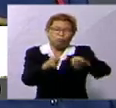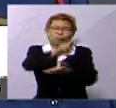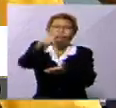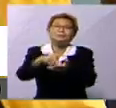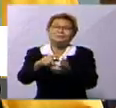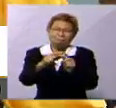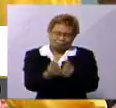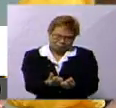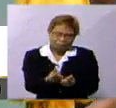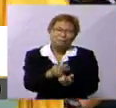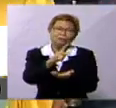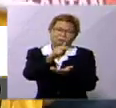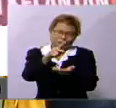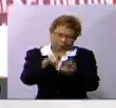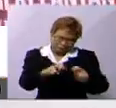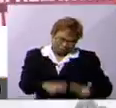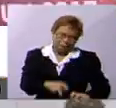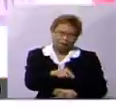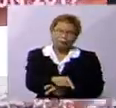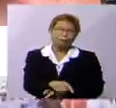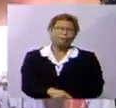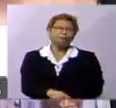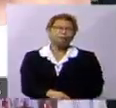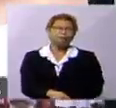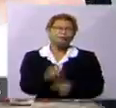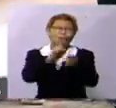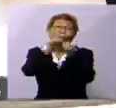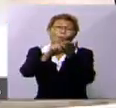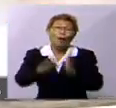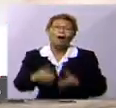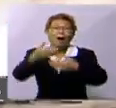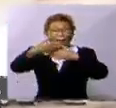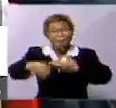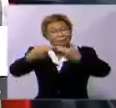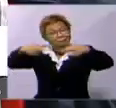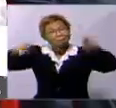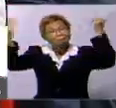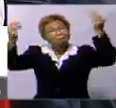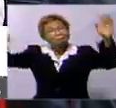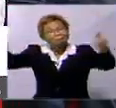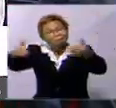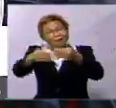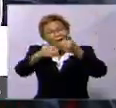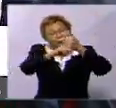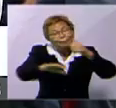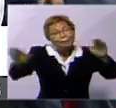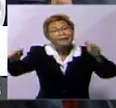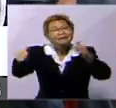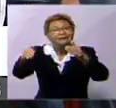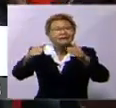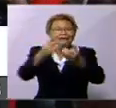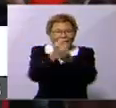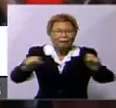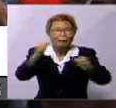tahfiz ni beliau ditemui media selepas merasmikan Majlis penutup kempen keselamatan kebakaran